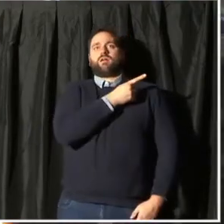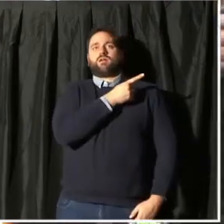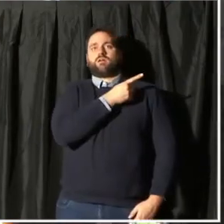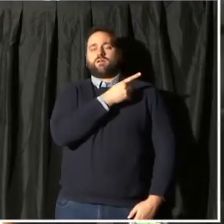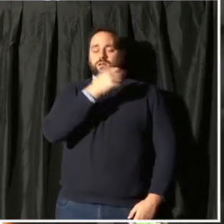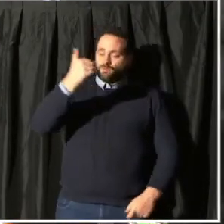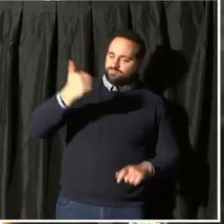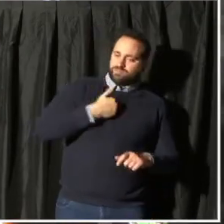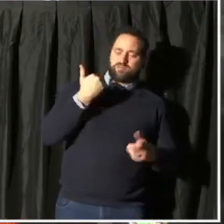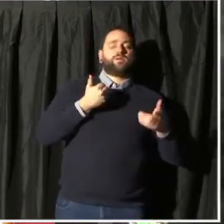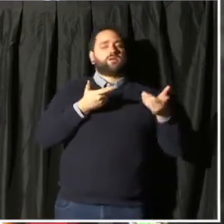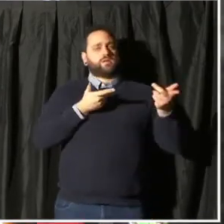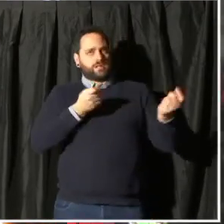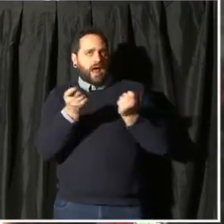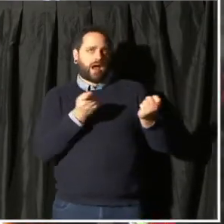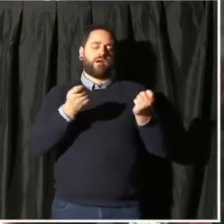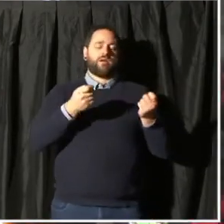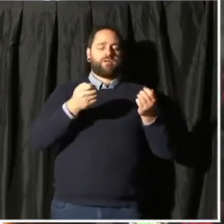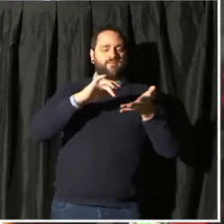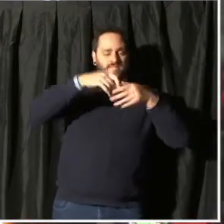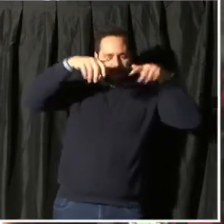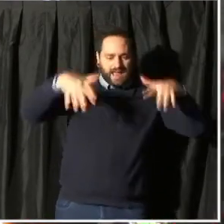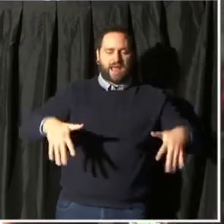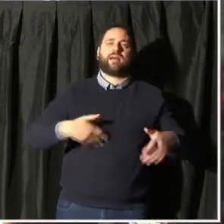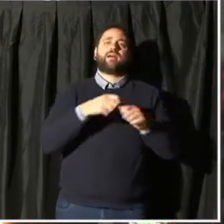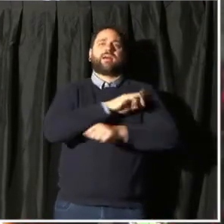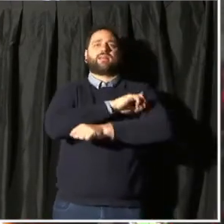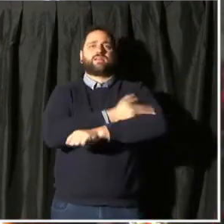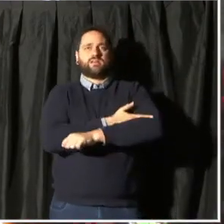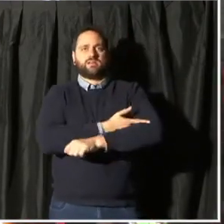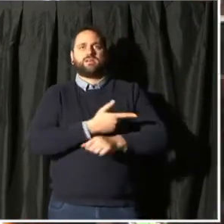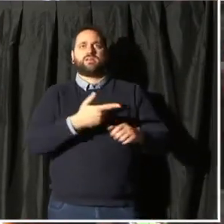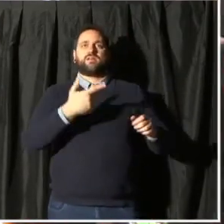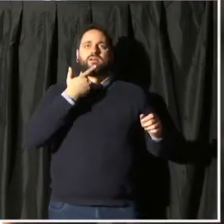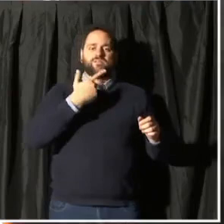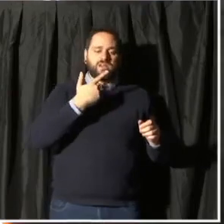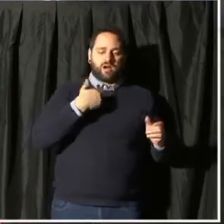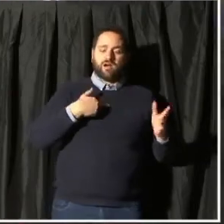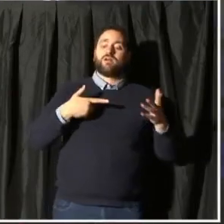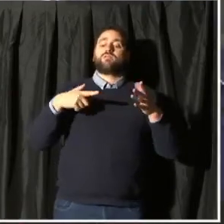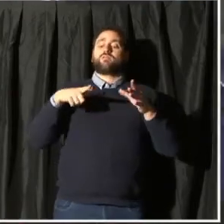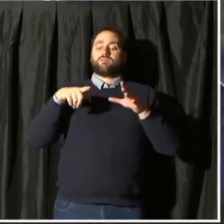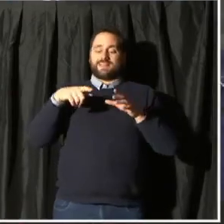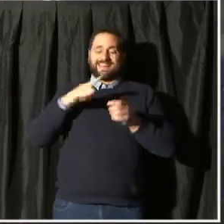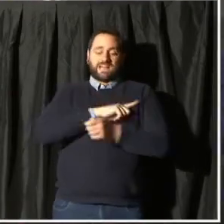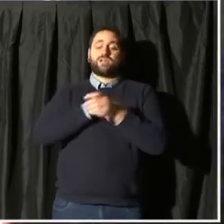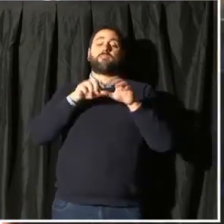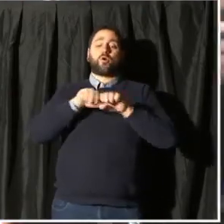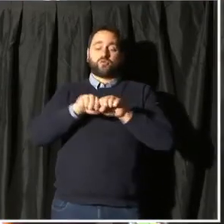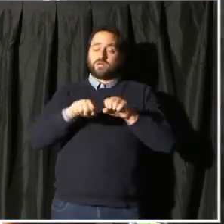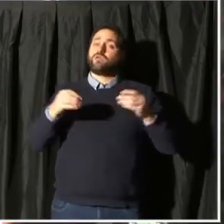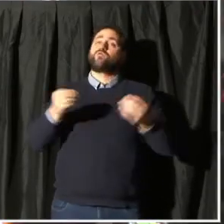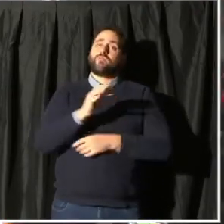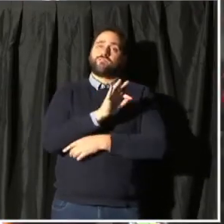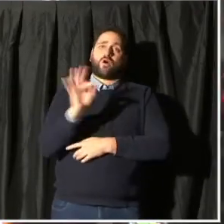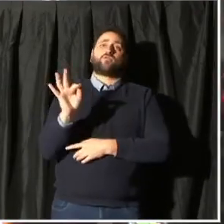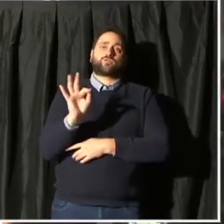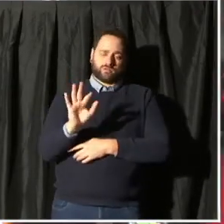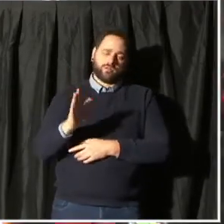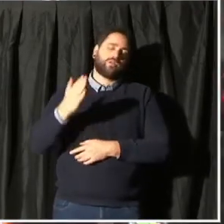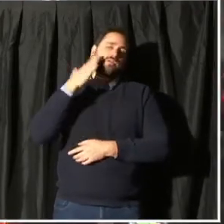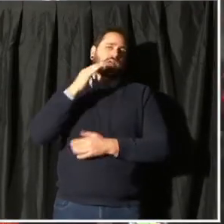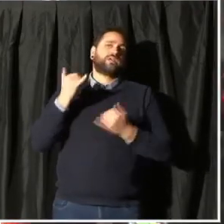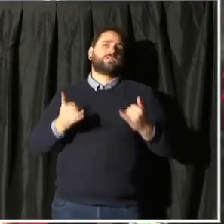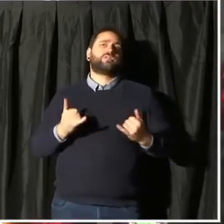ça veut dire quoi ça veut dire produire de l'énergie sur notre territoire commencée le faire aujourd'hui avec le pape plus clair